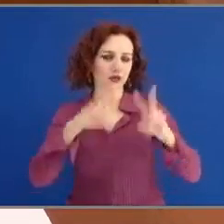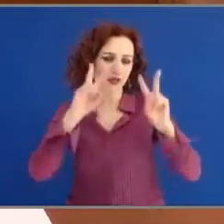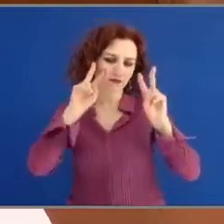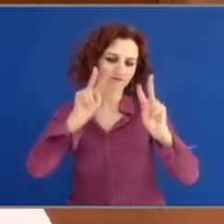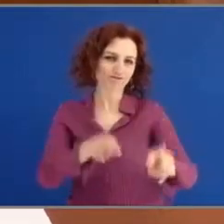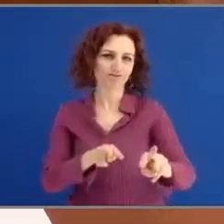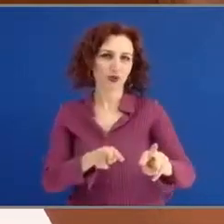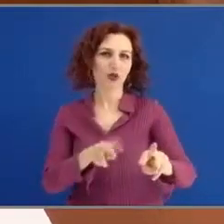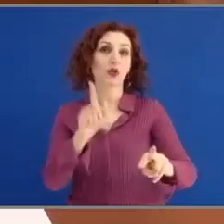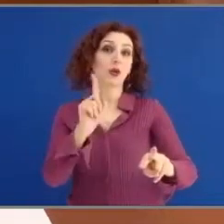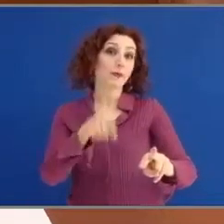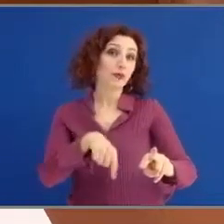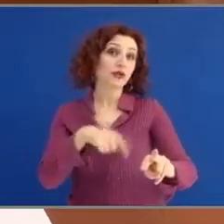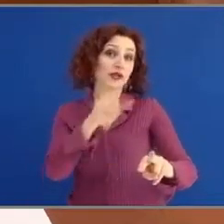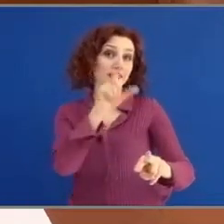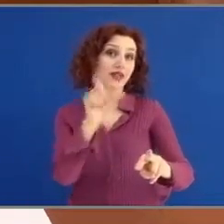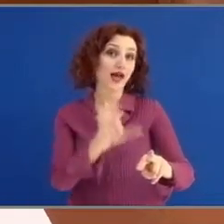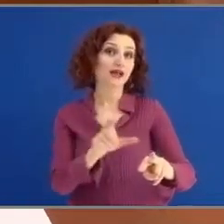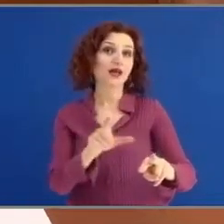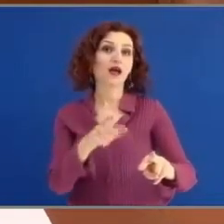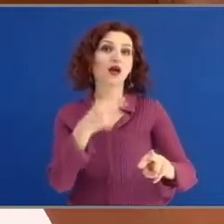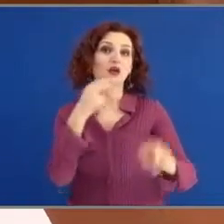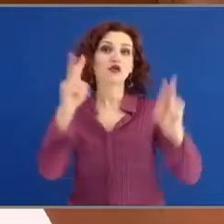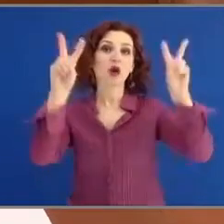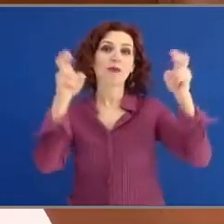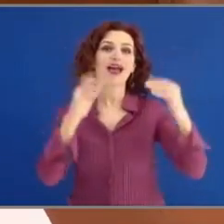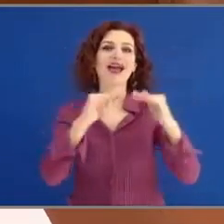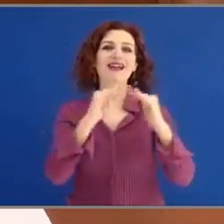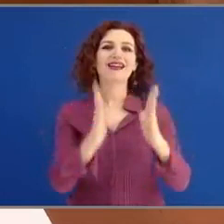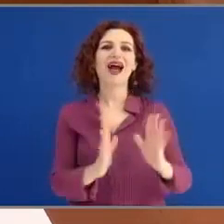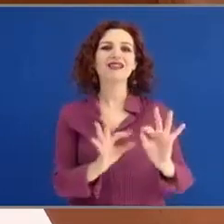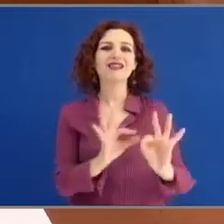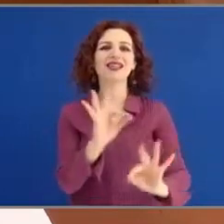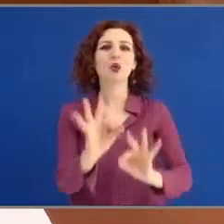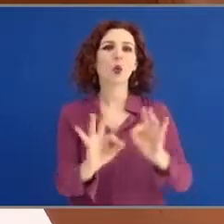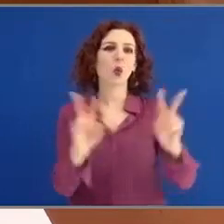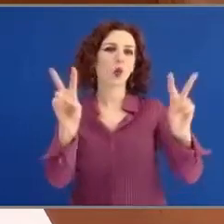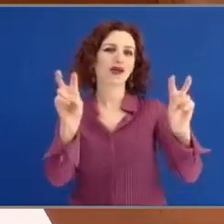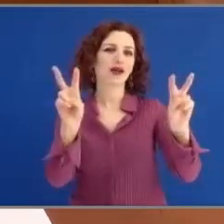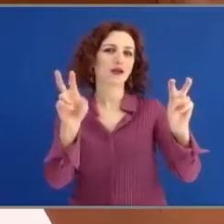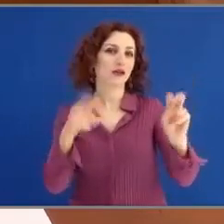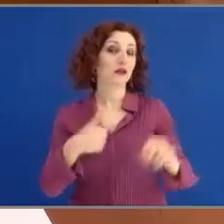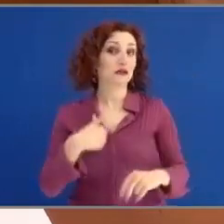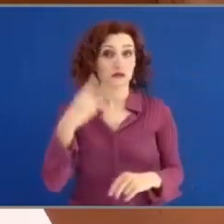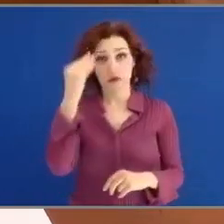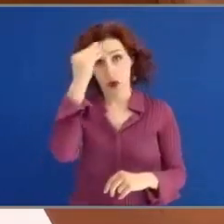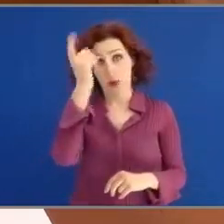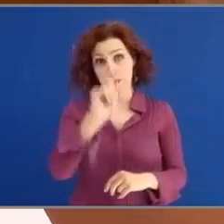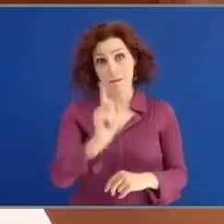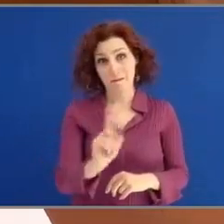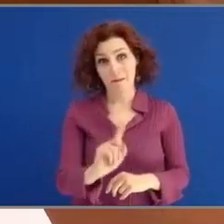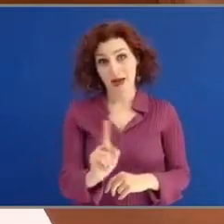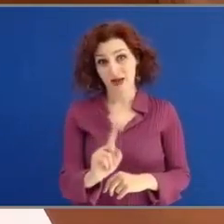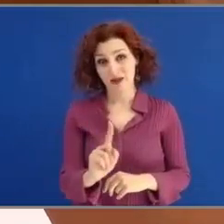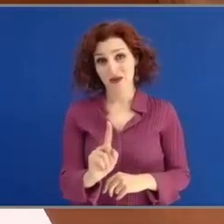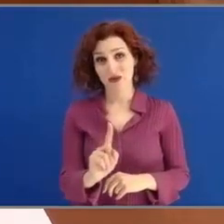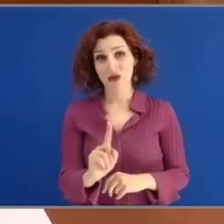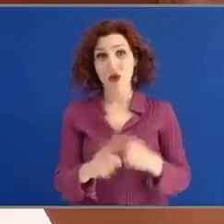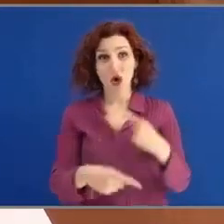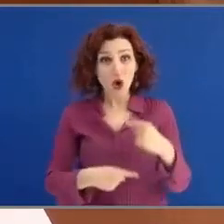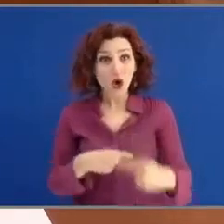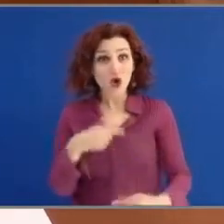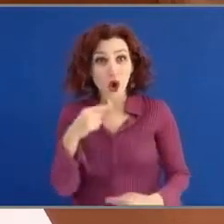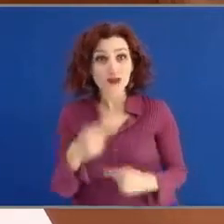tema delle cosiddette case di cura. Io non credo che sia più possibile, dopo quello che abbiamo visto, continuare ad